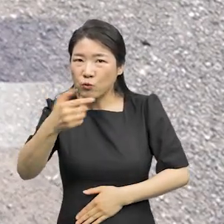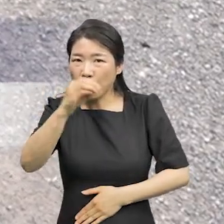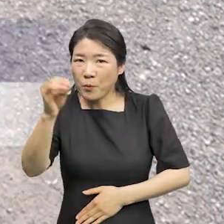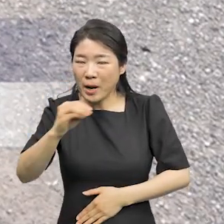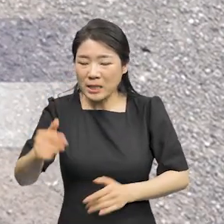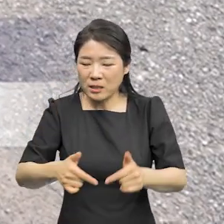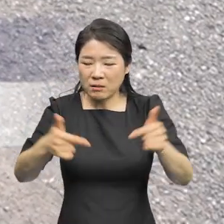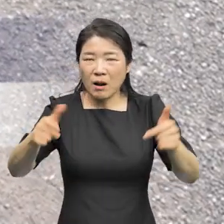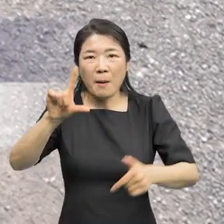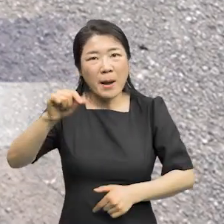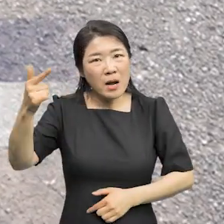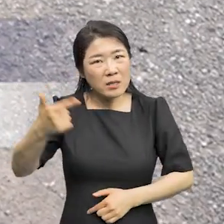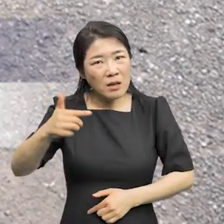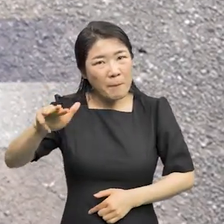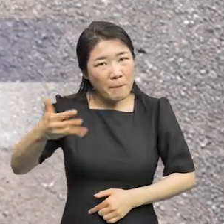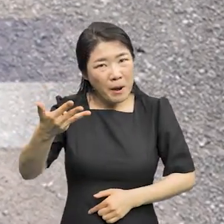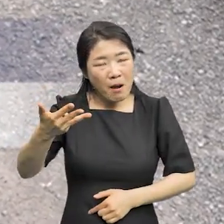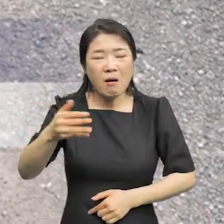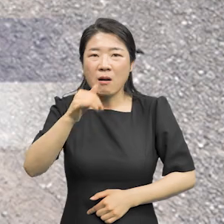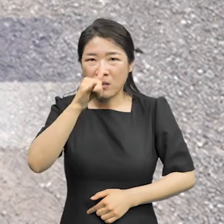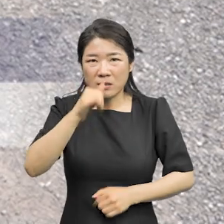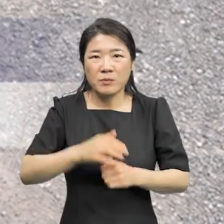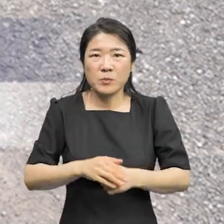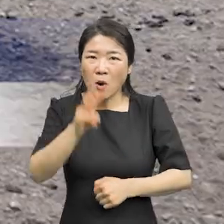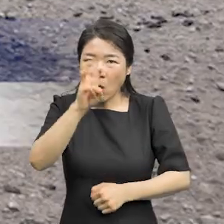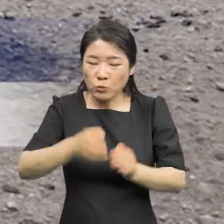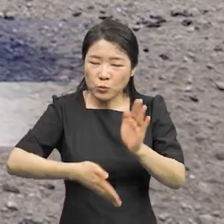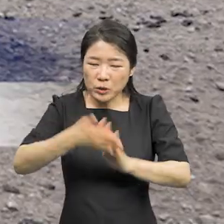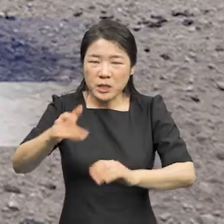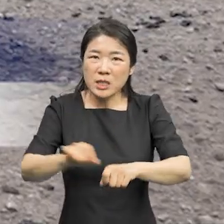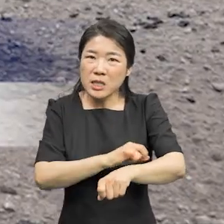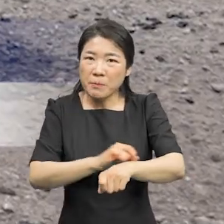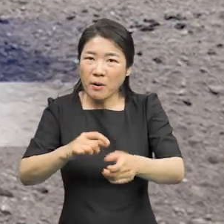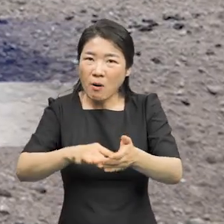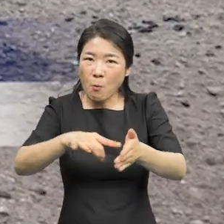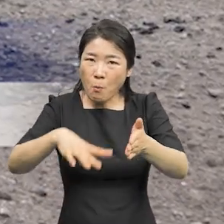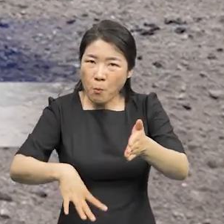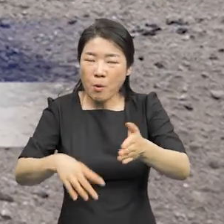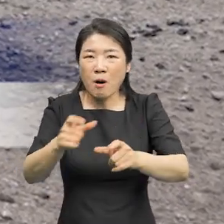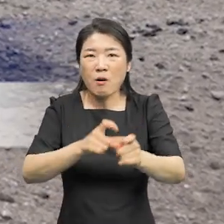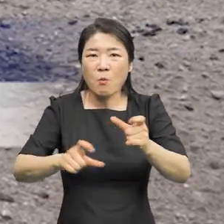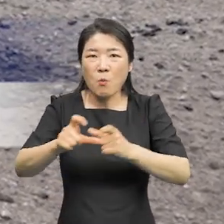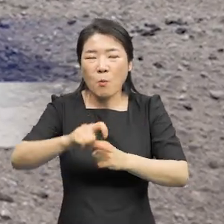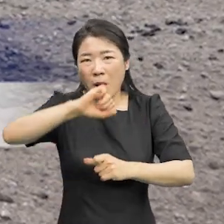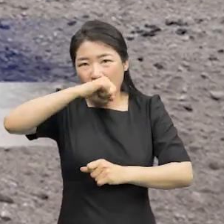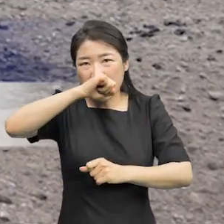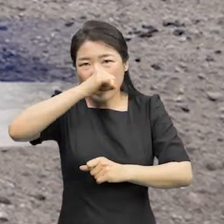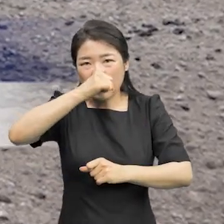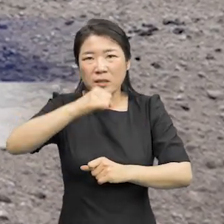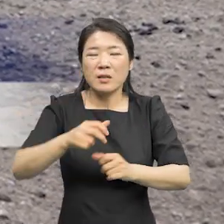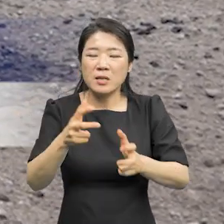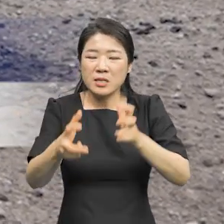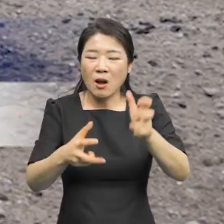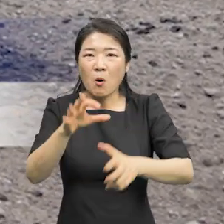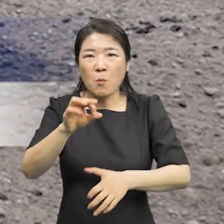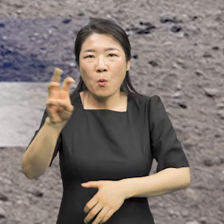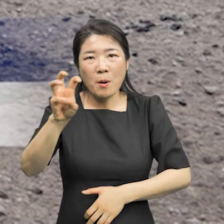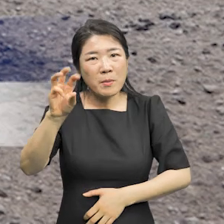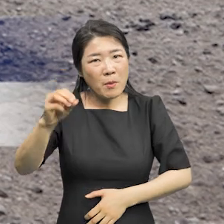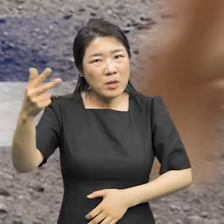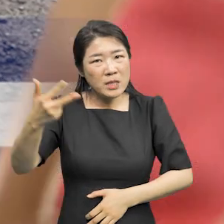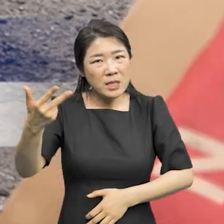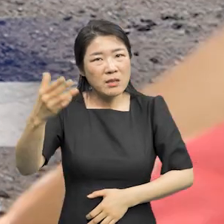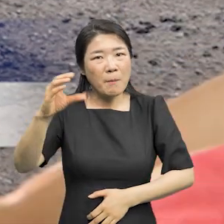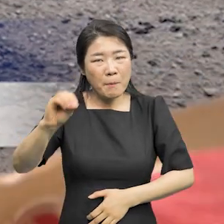증가한 11,800여 건을 기록함에 따라 광주시는 특별교부세, 추가경정예산 등 사업비 30억